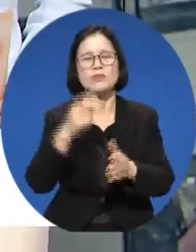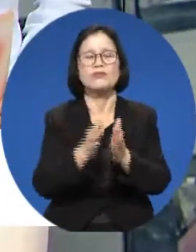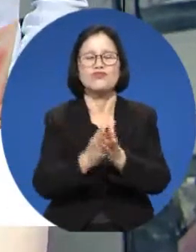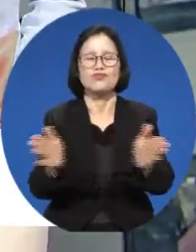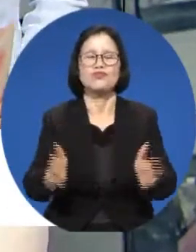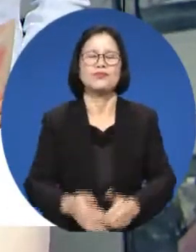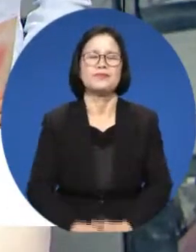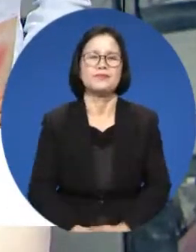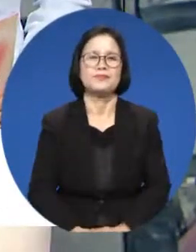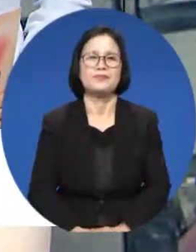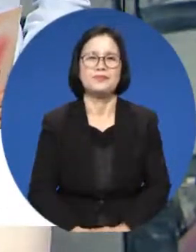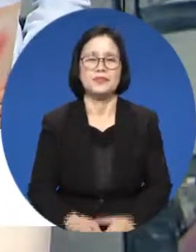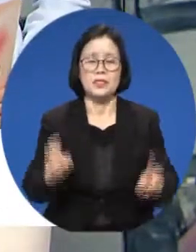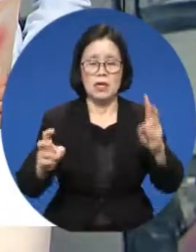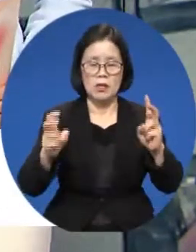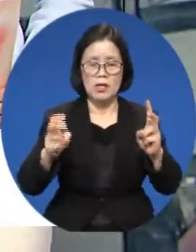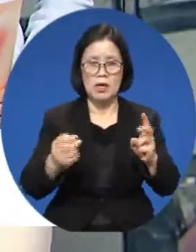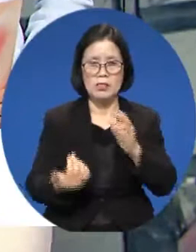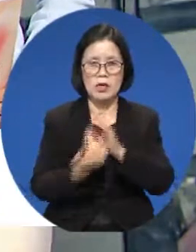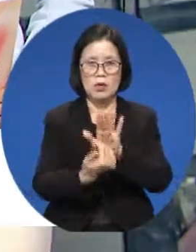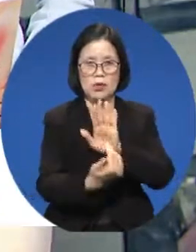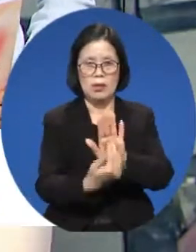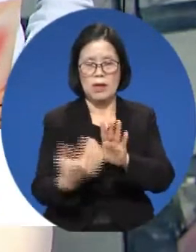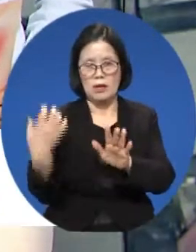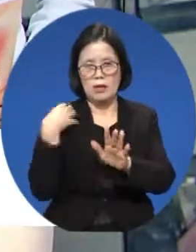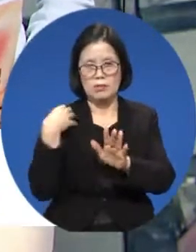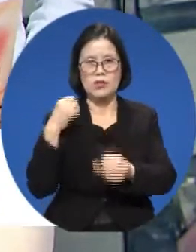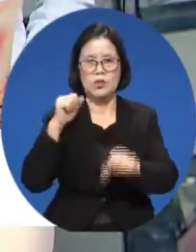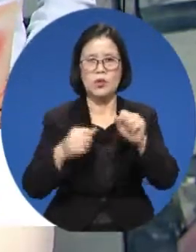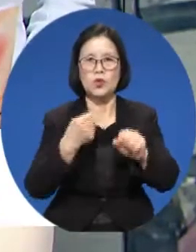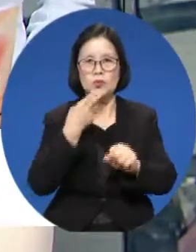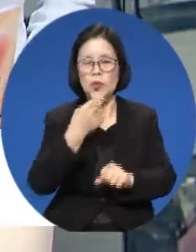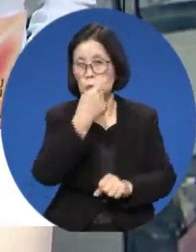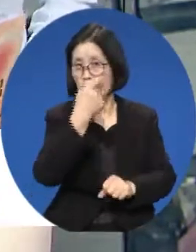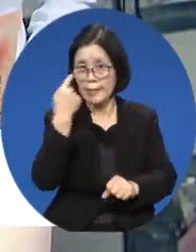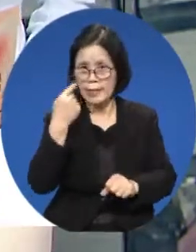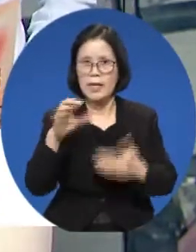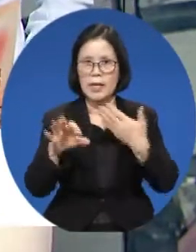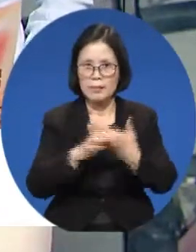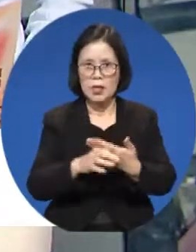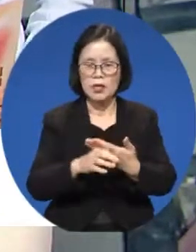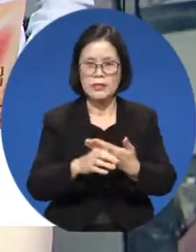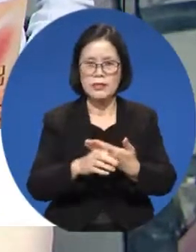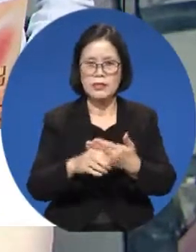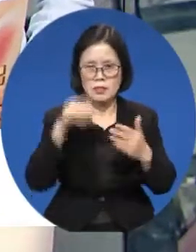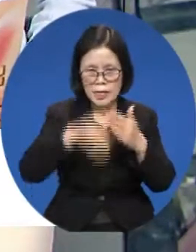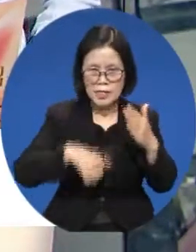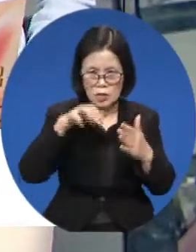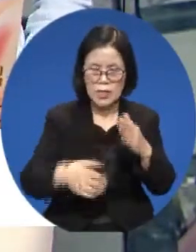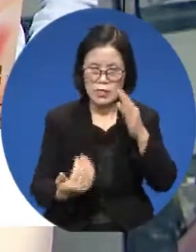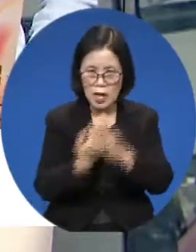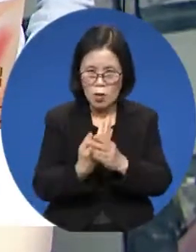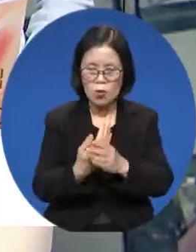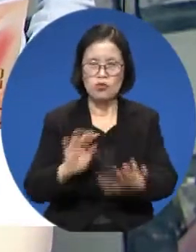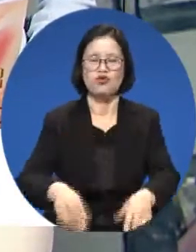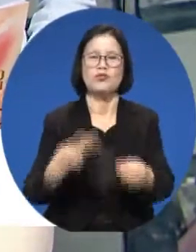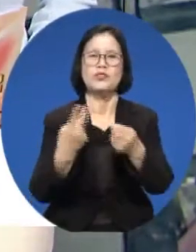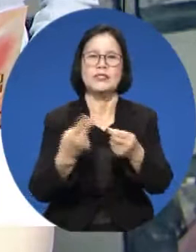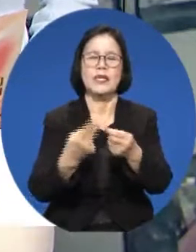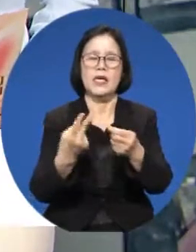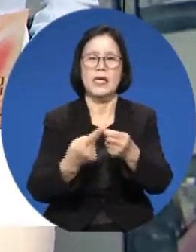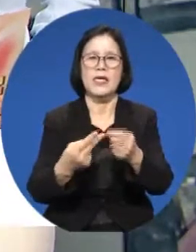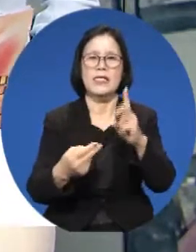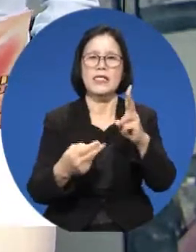열렸습니다. 시행사가 사고 예방 의무를 이행하지 않은 게 확인되면 양주 채석장 사고에 이어 중대재해처벌법